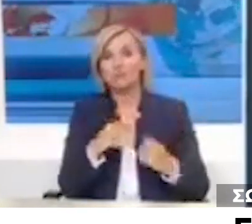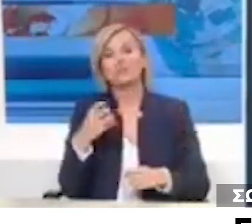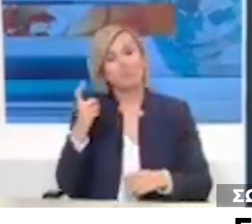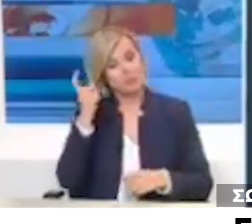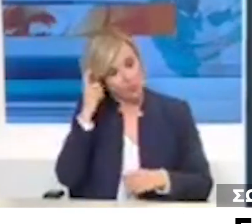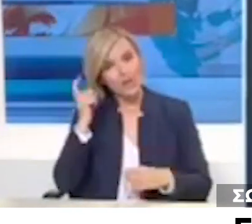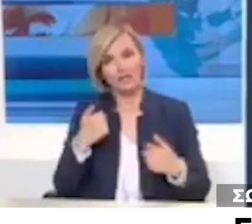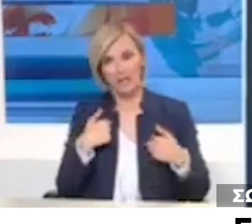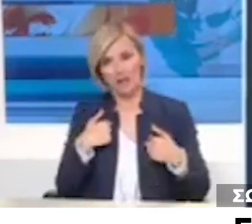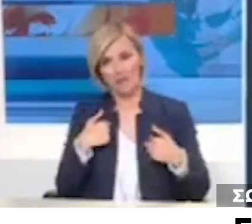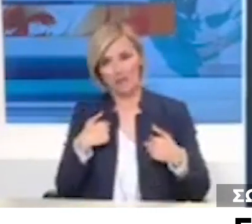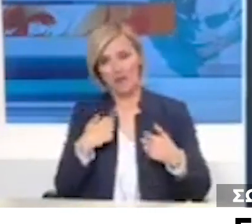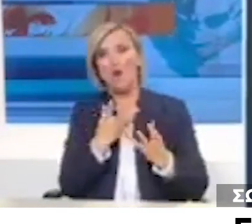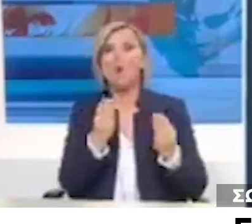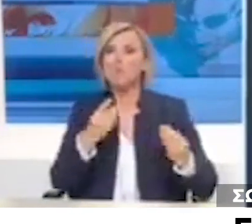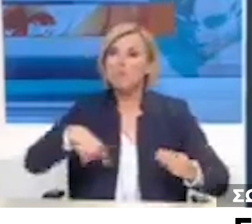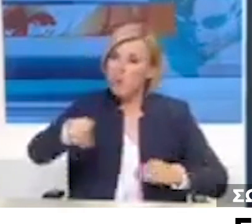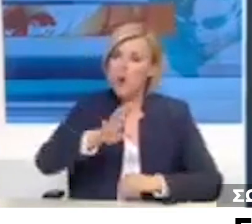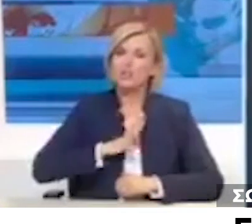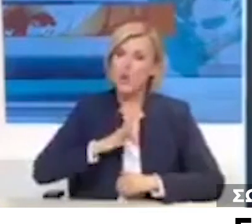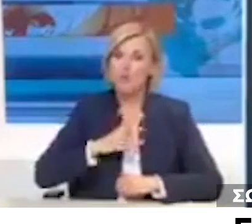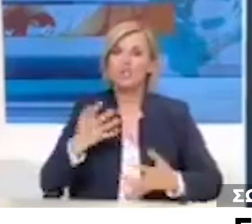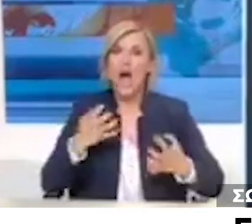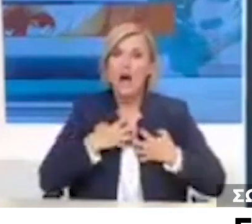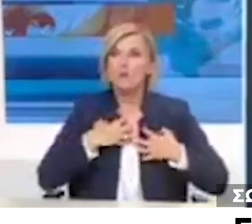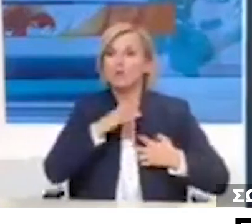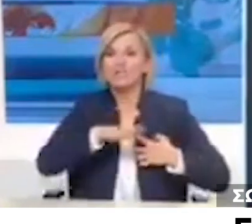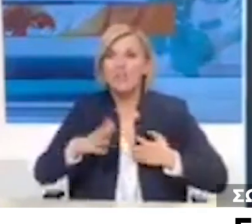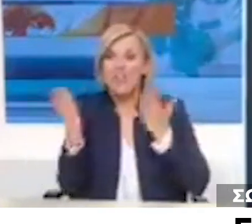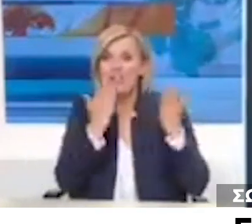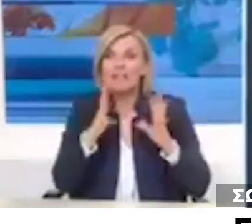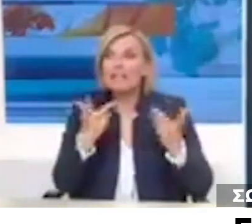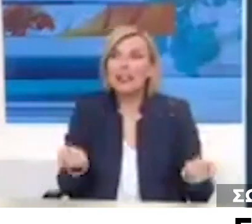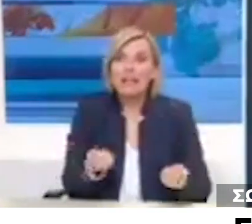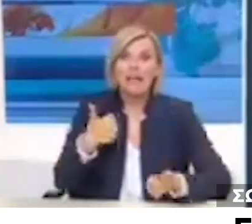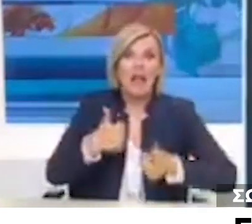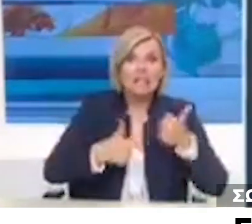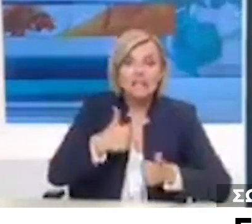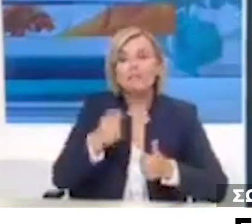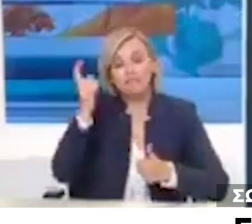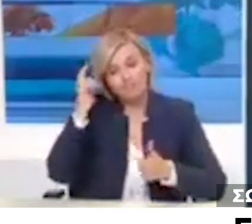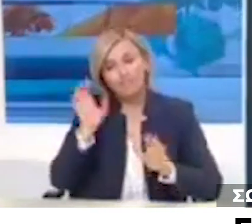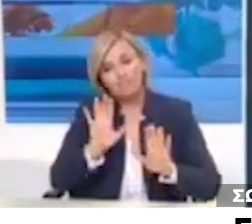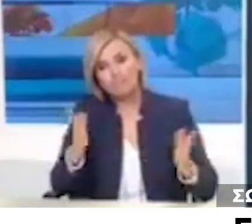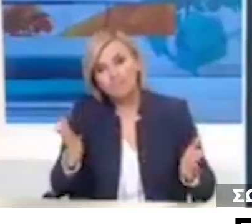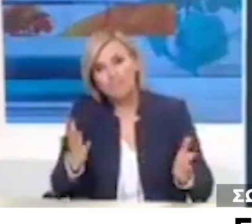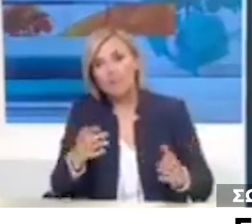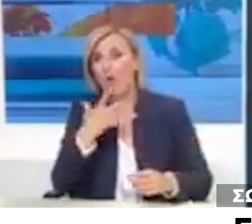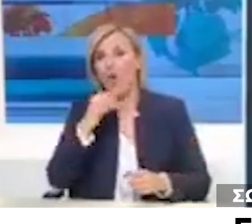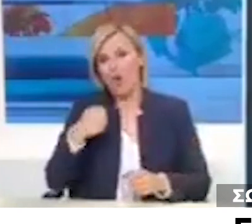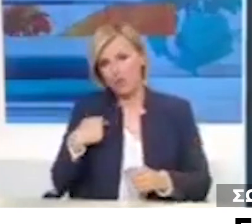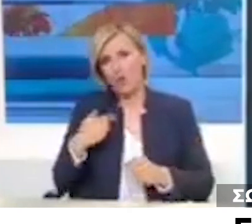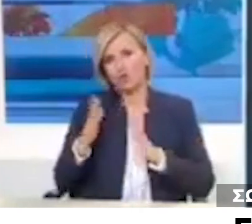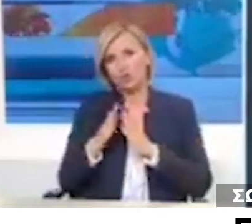από τον πολύ κόσμο που ρωτάει για αυτό το ζήτημα, γιατί και στο περιβάλλον μου